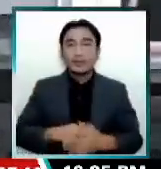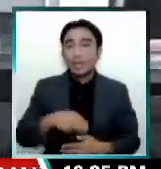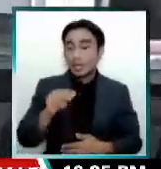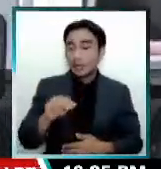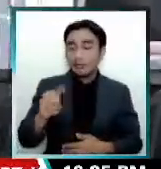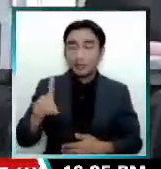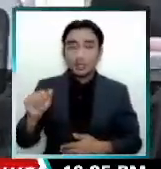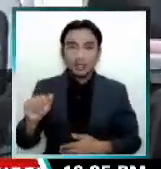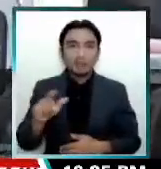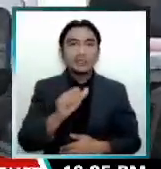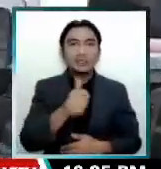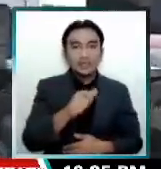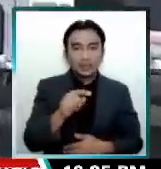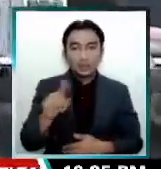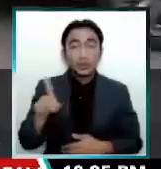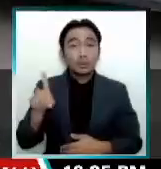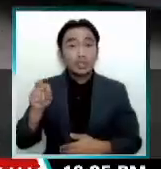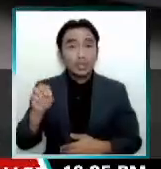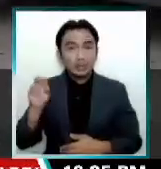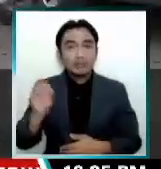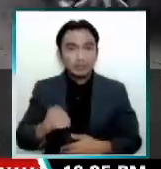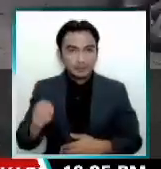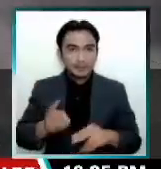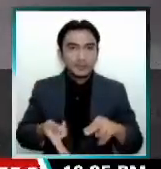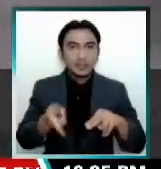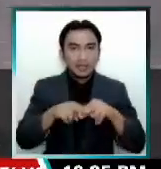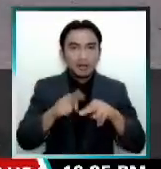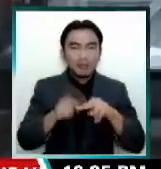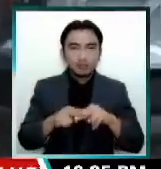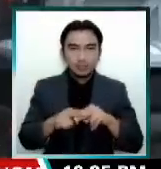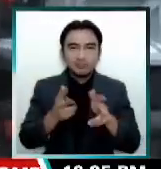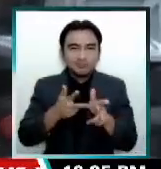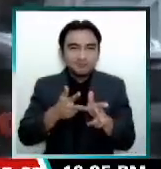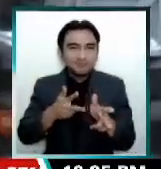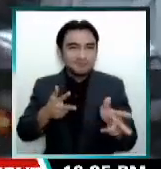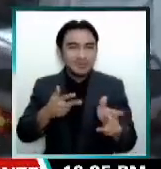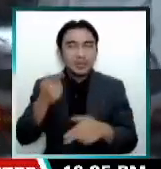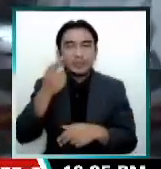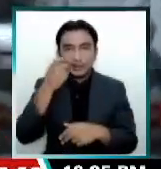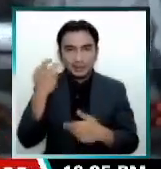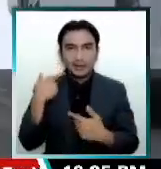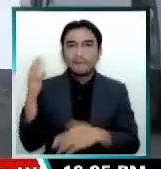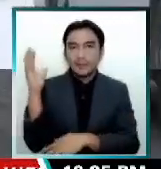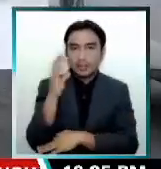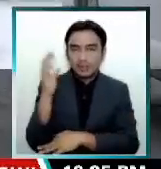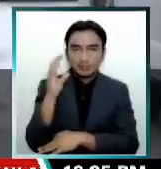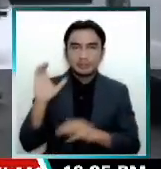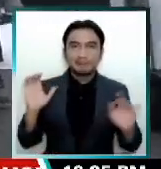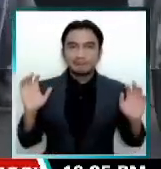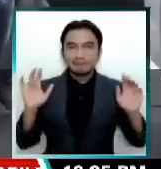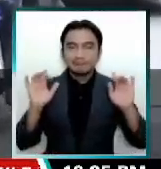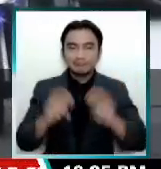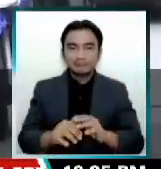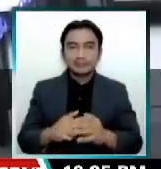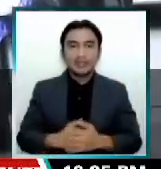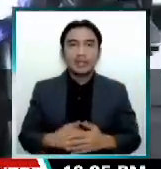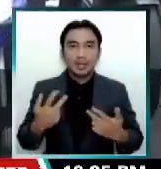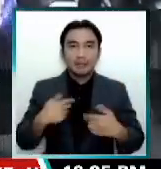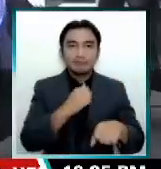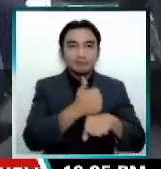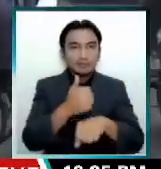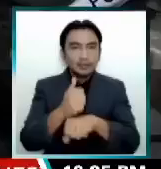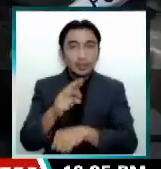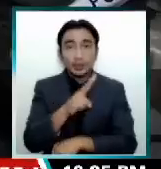10 hanggang 20% ang madaragdag sa volume ng trapiko dahil sa Christmas rush. Magde-deploy naman ng halos